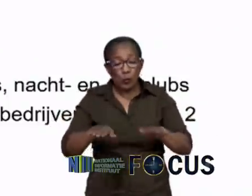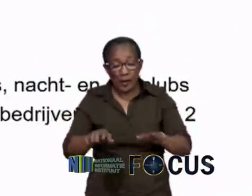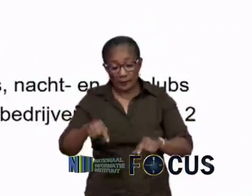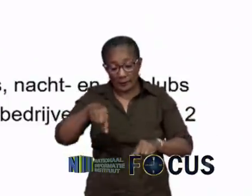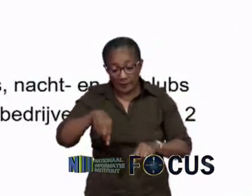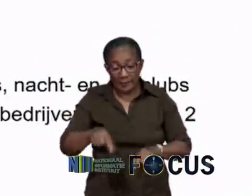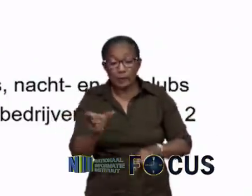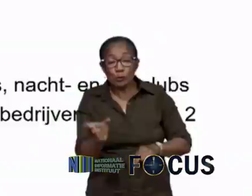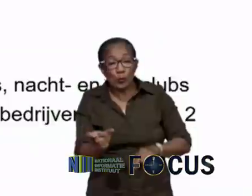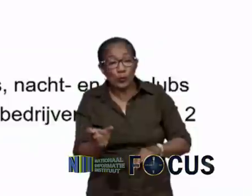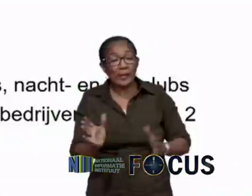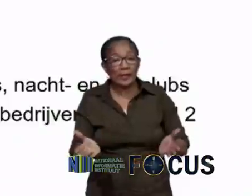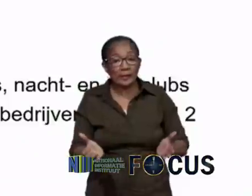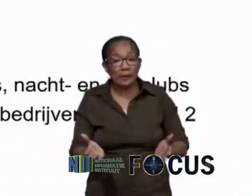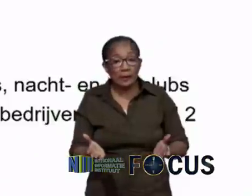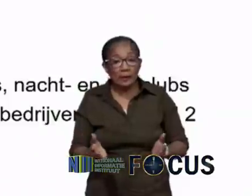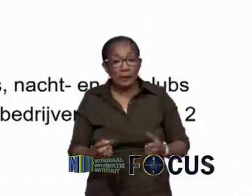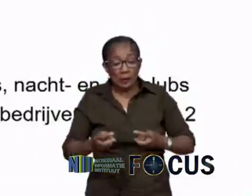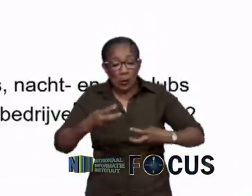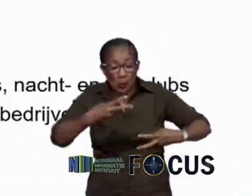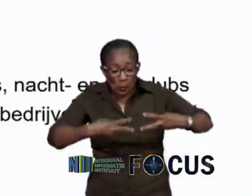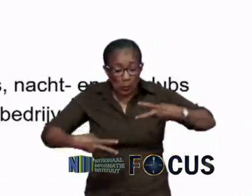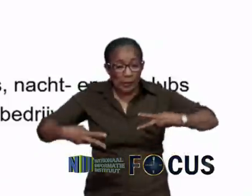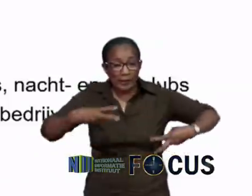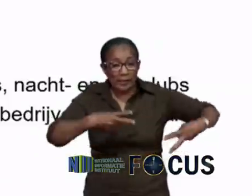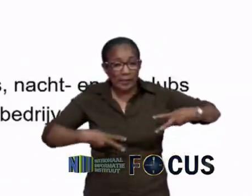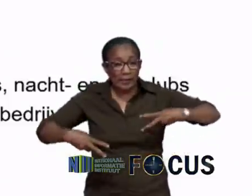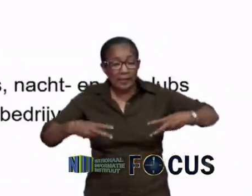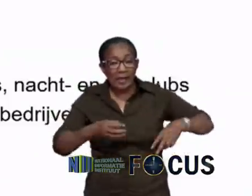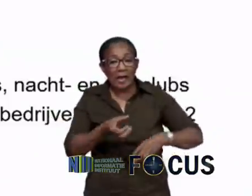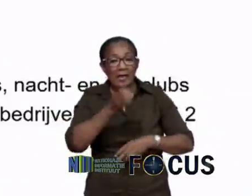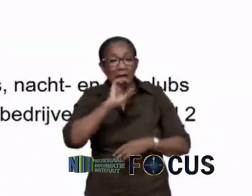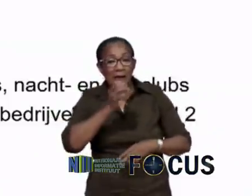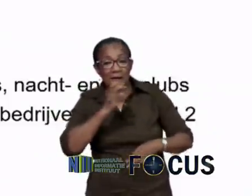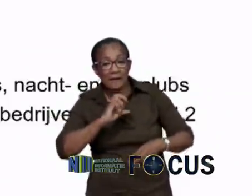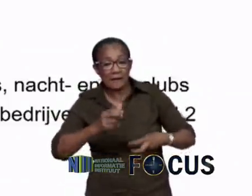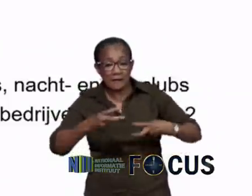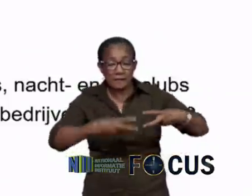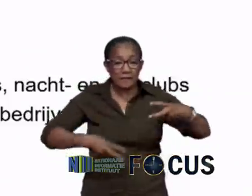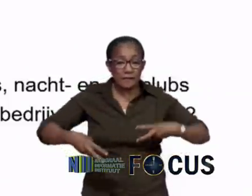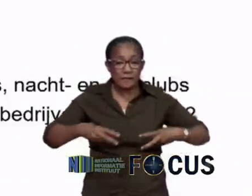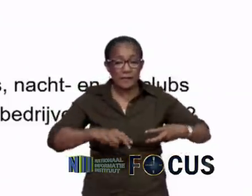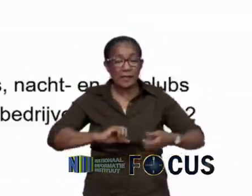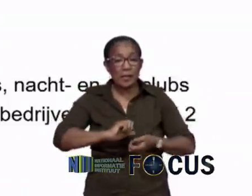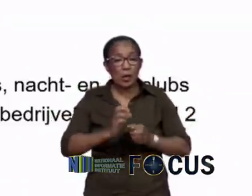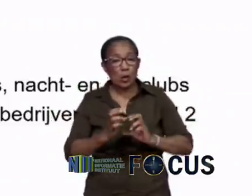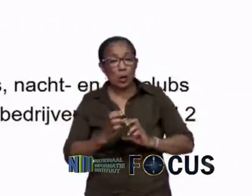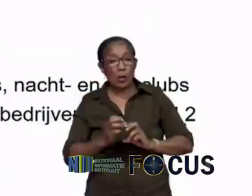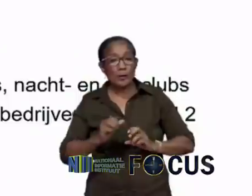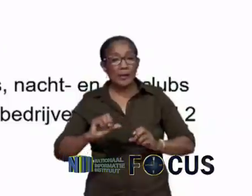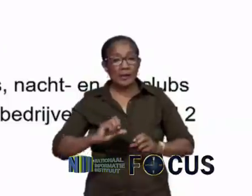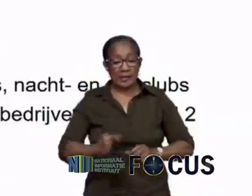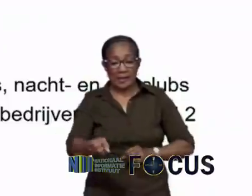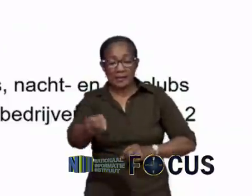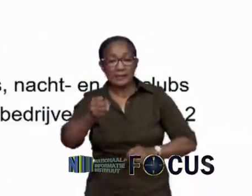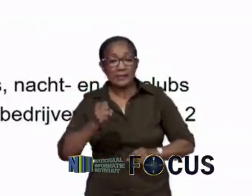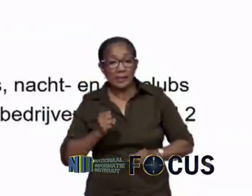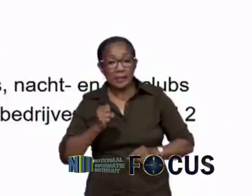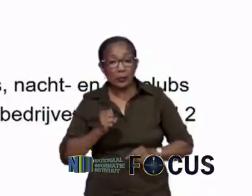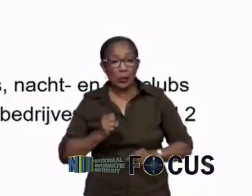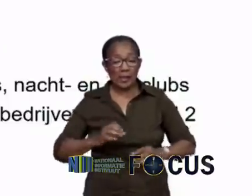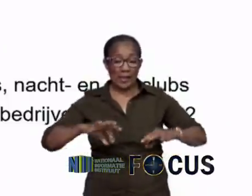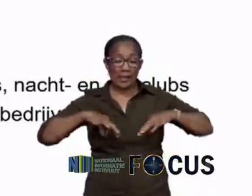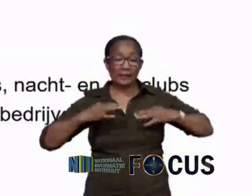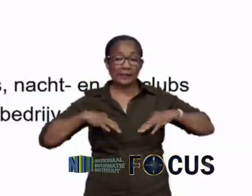disi. De horeca, café, den club, den casino na een trafvermakelijkheid aangelegen.